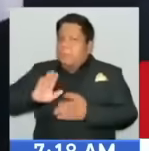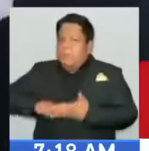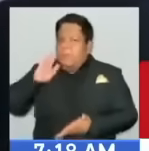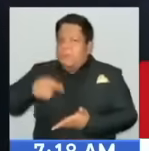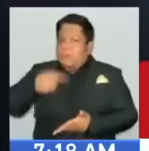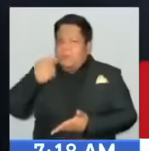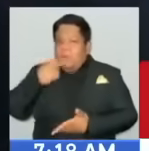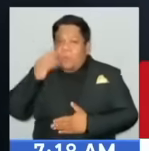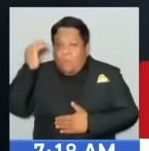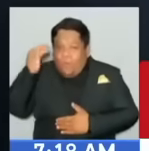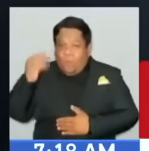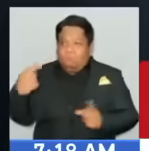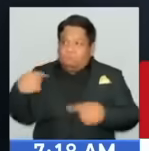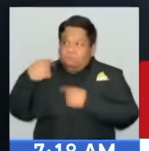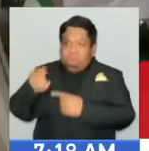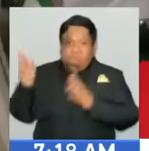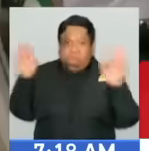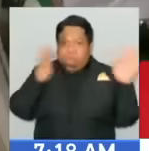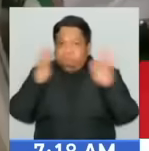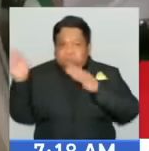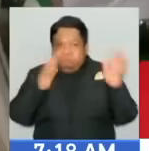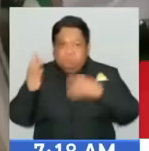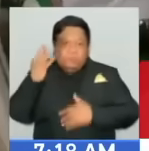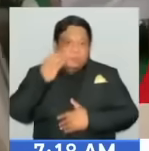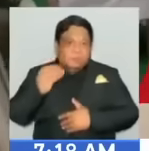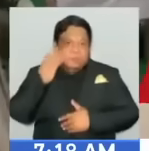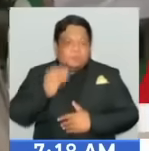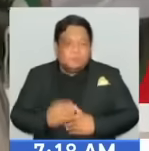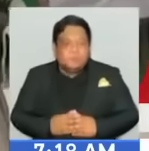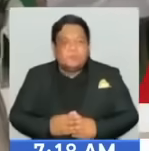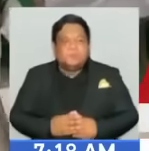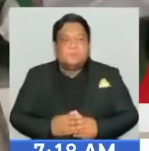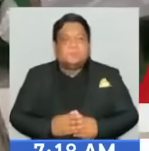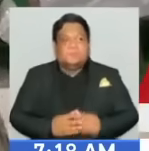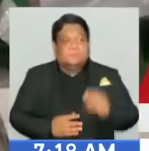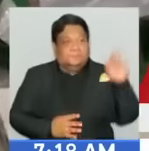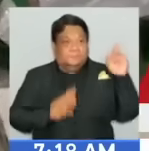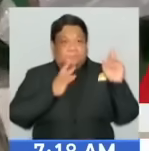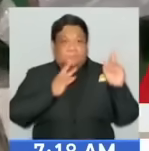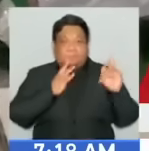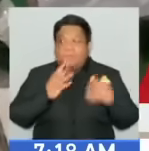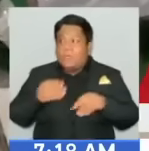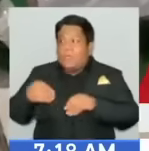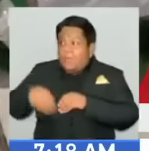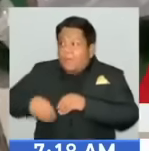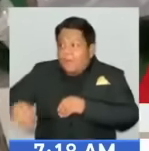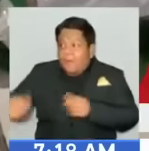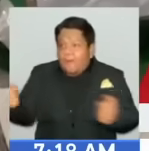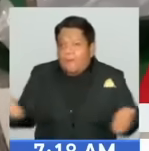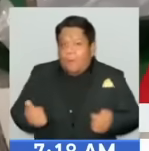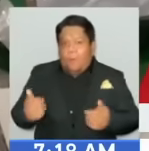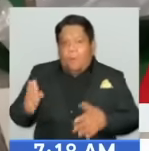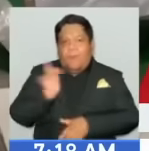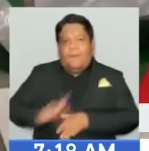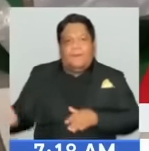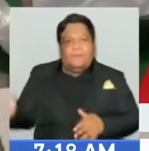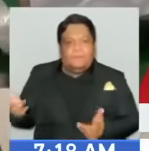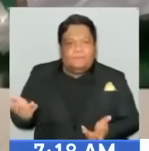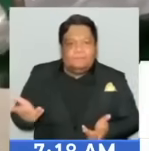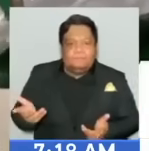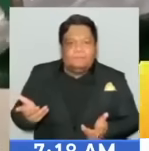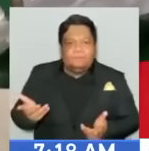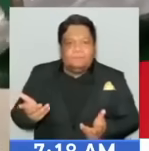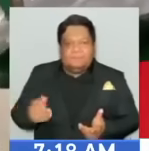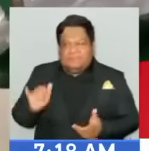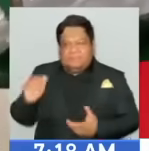na naranasan natin sa mga nagdaang araw. Walang supply ng palay. Yun ang supplier. Walang dumarating